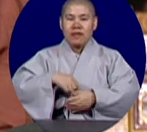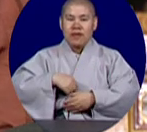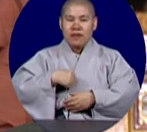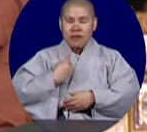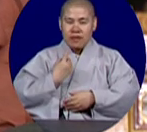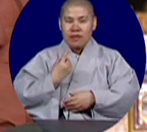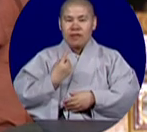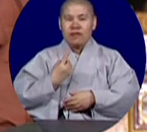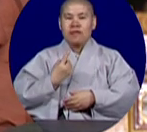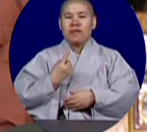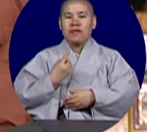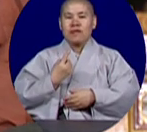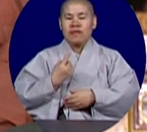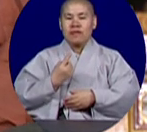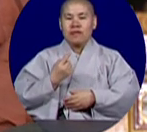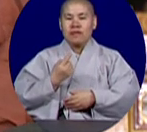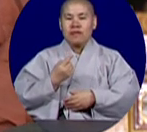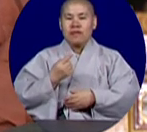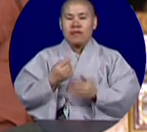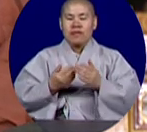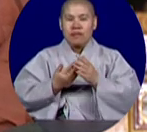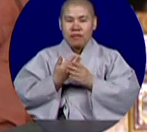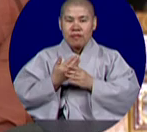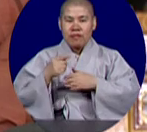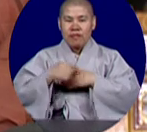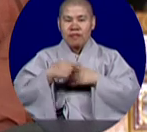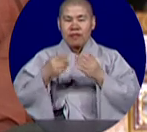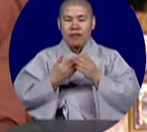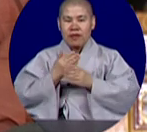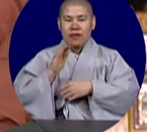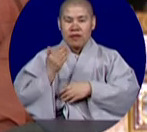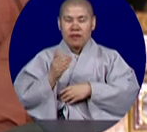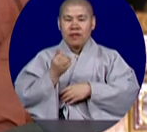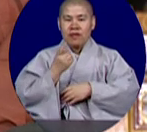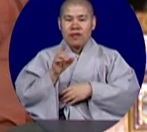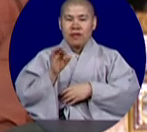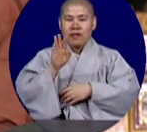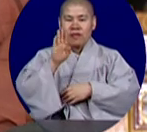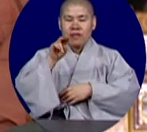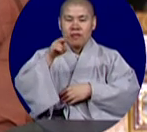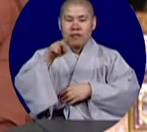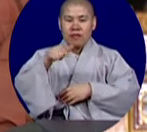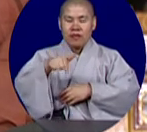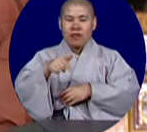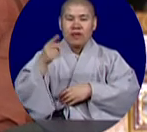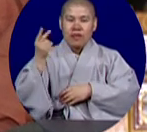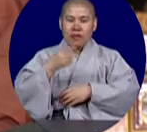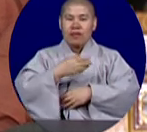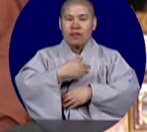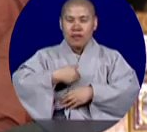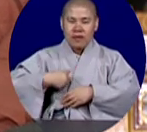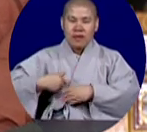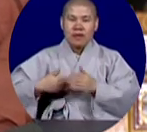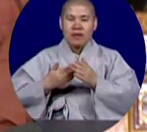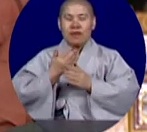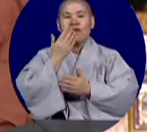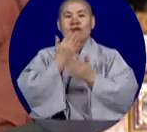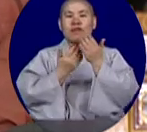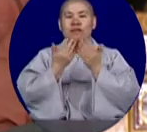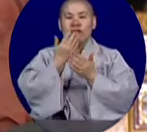된 거예요. 그럼 황벽 제자가 또 이제 발심을 해서 도를 이루면 거기서 또 불이 일어난 거예요.